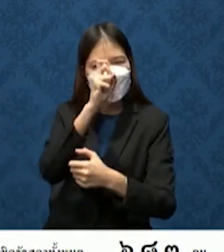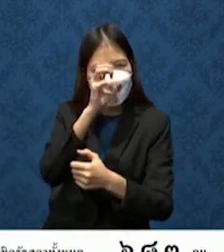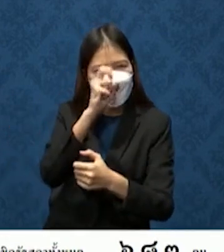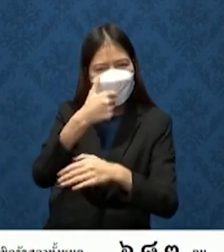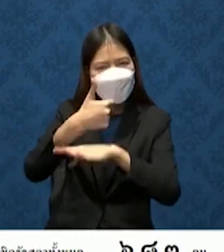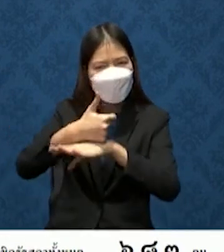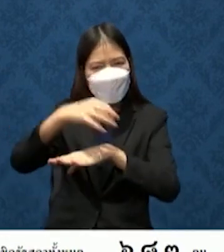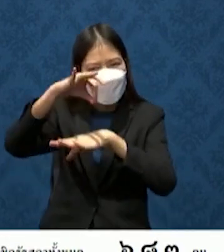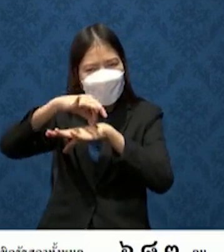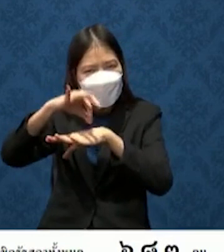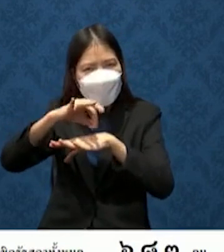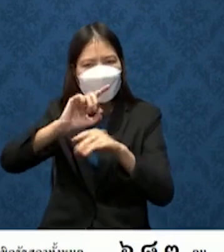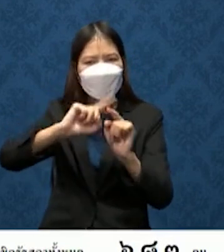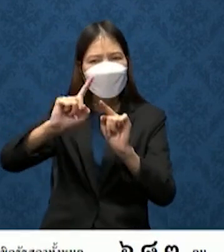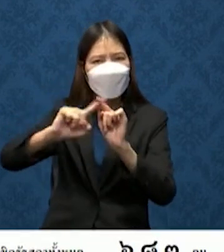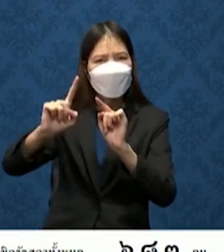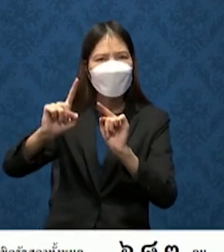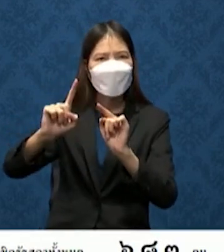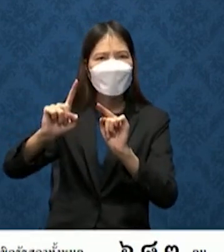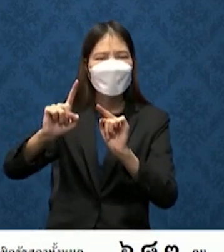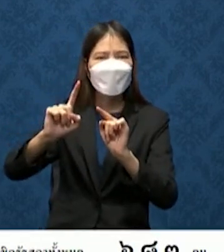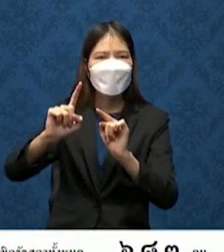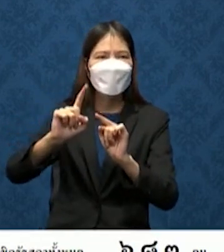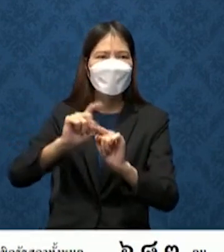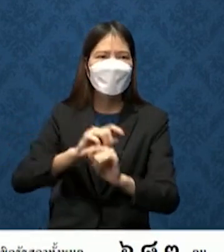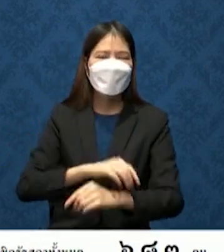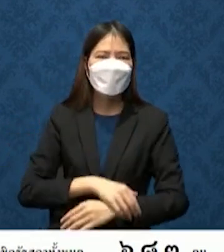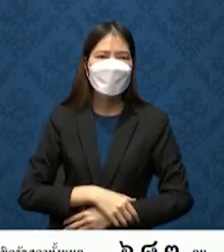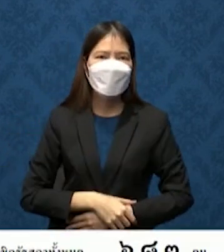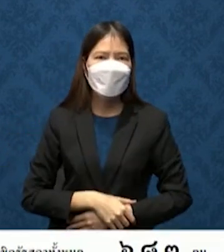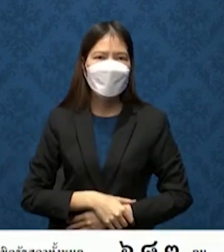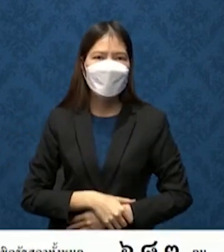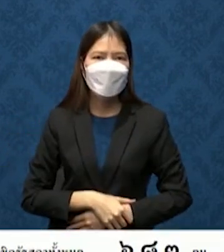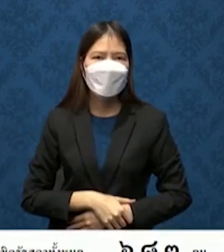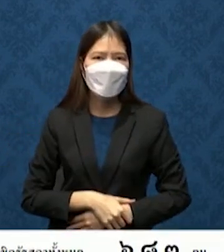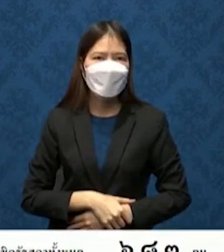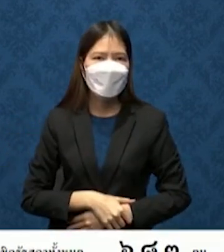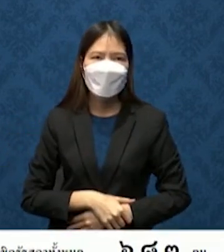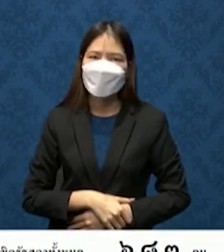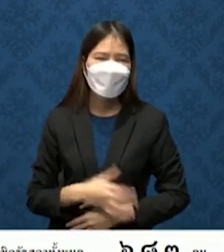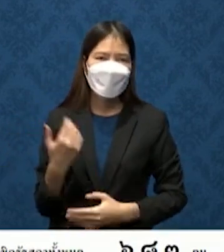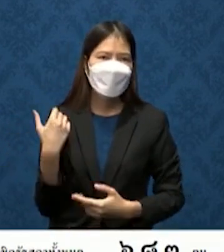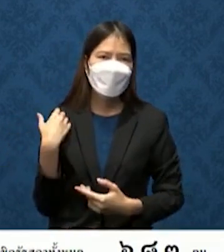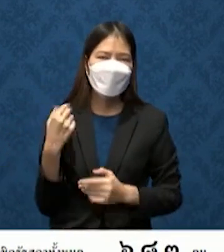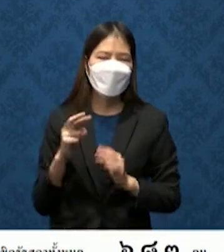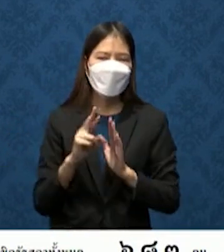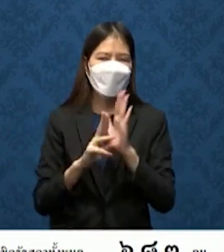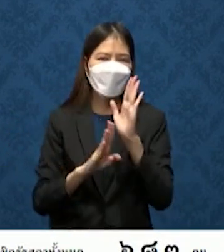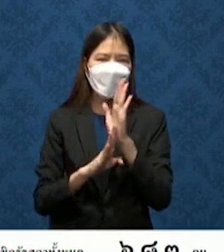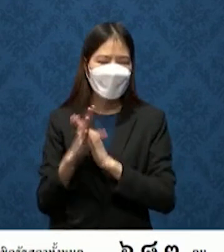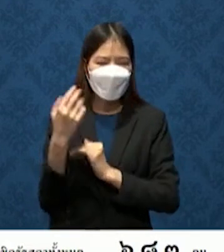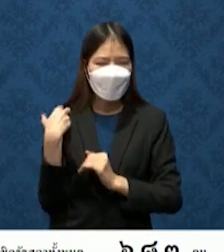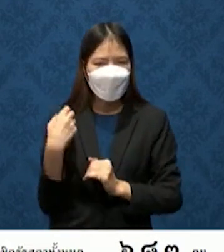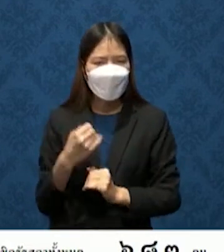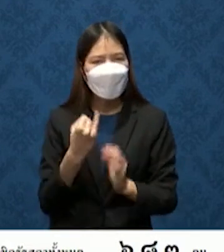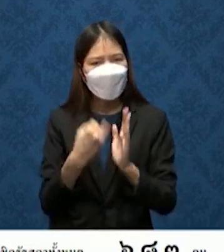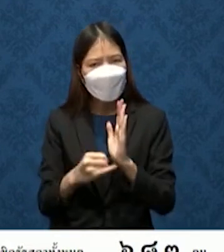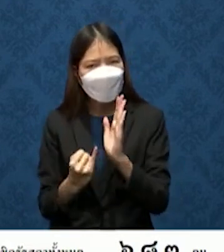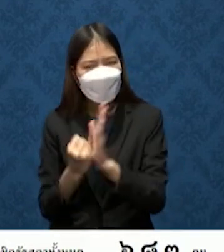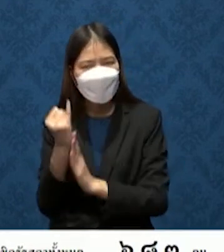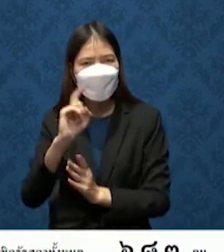kleinen ปร ไม่อยู่กับรองกับร ขกับหลักการลองผิด ลองกุญแค่ไขบการ ลองผิด ลองกิด แค่ไข